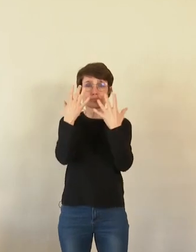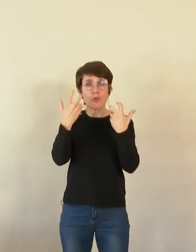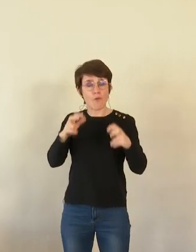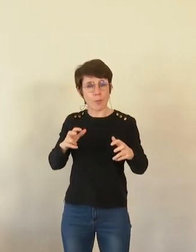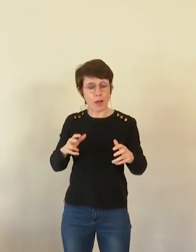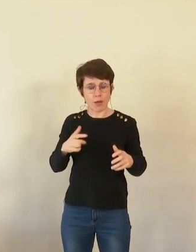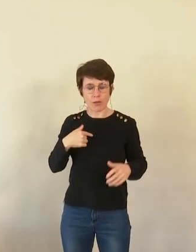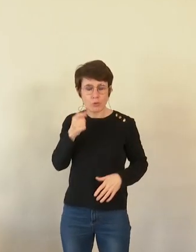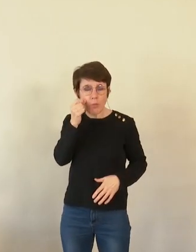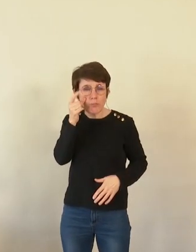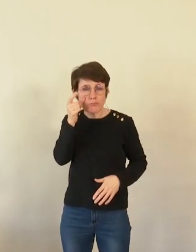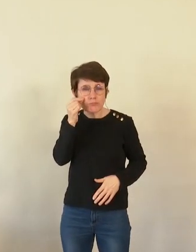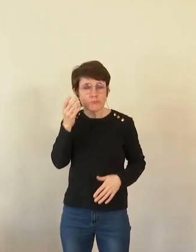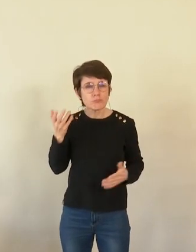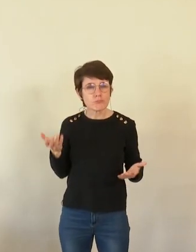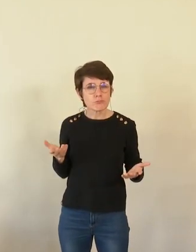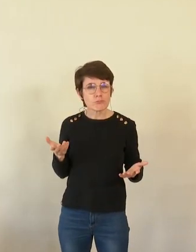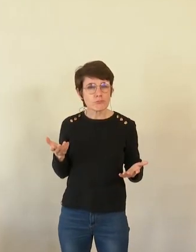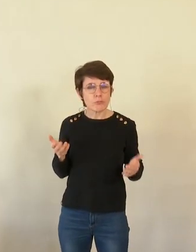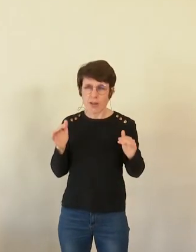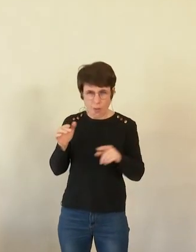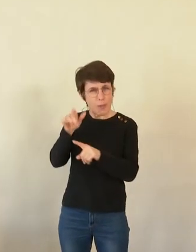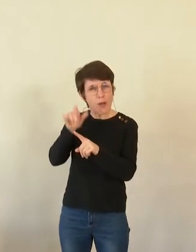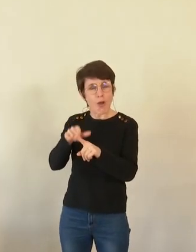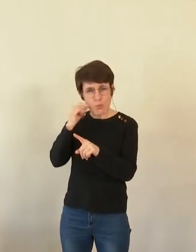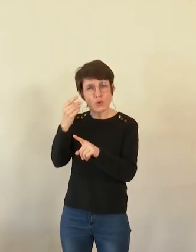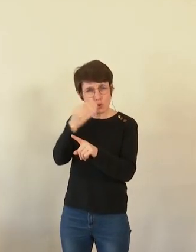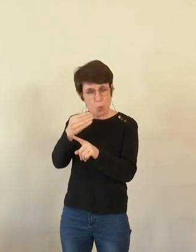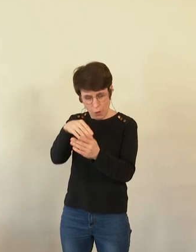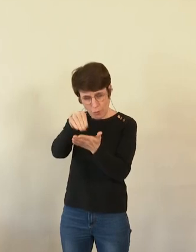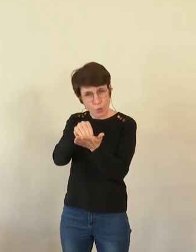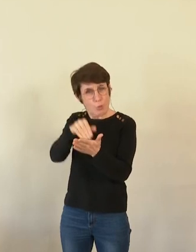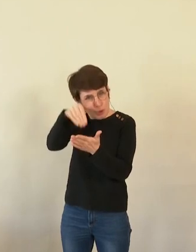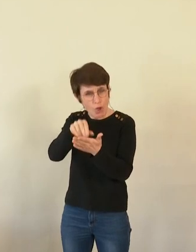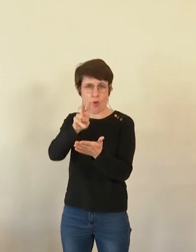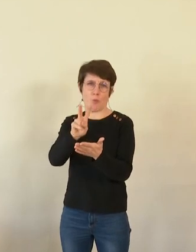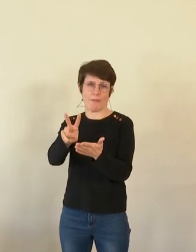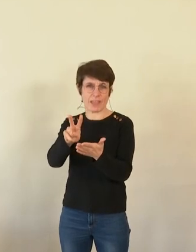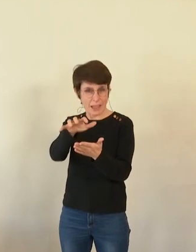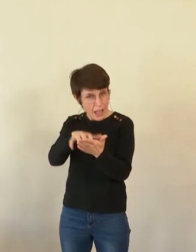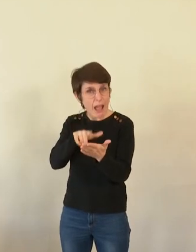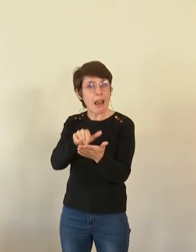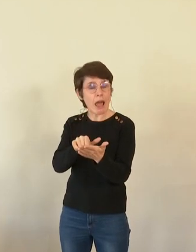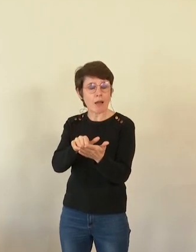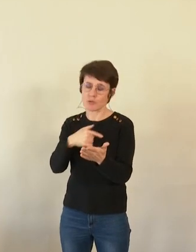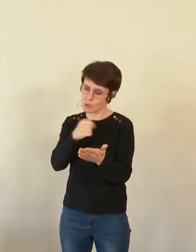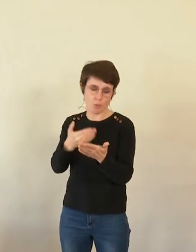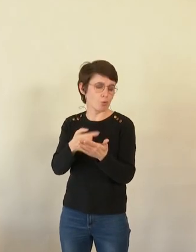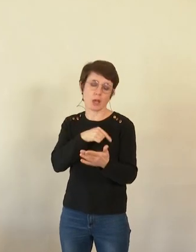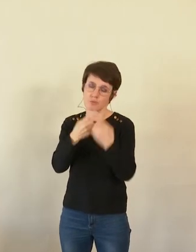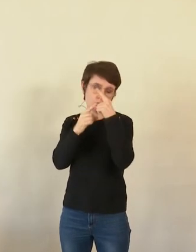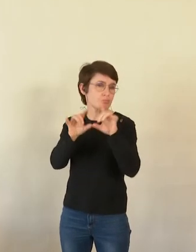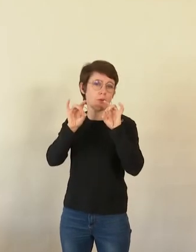surprenant de ce fait que les propos de Monsieur montgaburu figurent dans ce compte-rendu c'est la raison pour laquelle nous votons